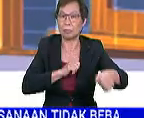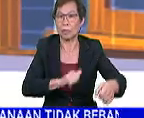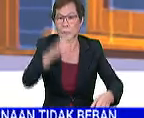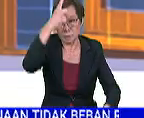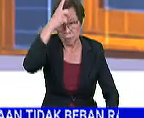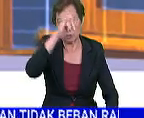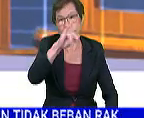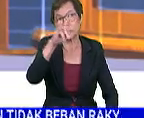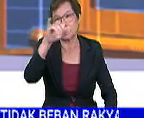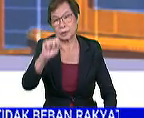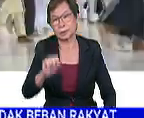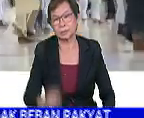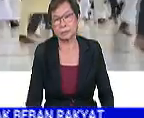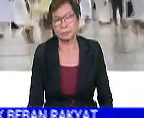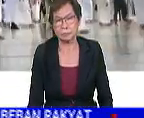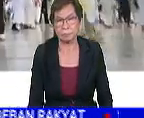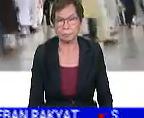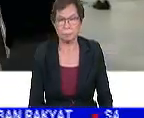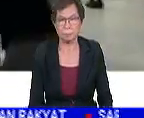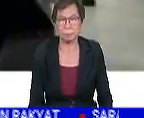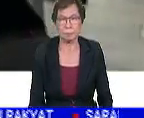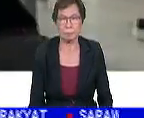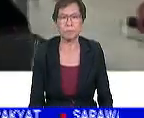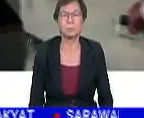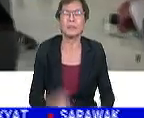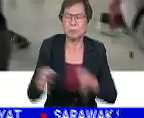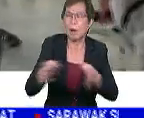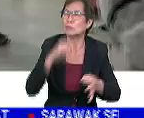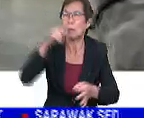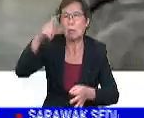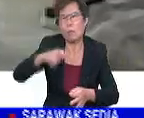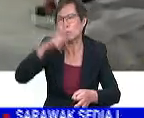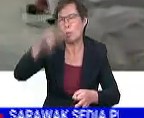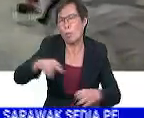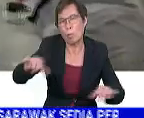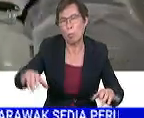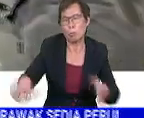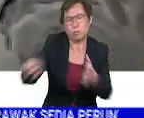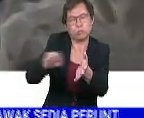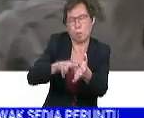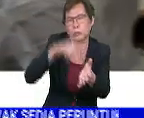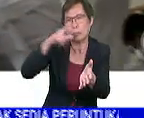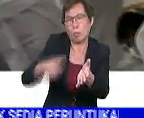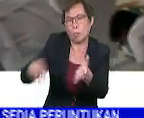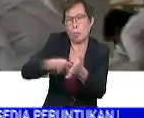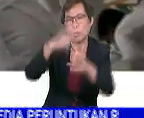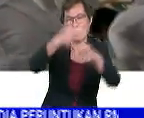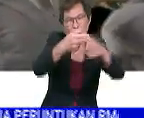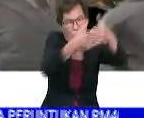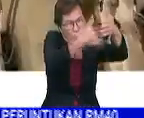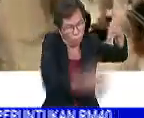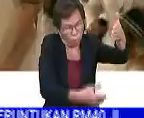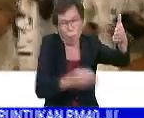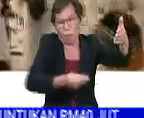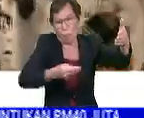Datuk Idris Ahmad jelasnya mereka tidak perlu melakukan sebarang pendaftaran memandangkan senarai nama